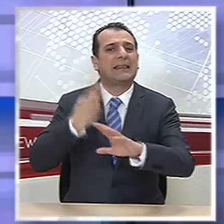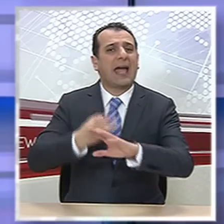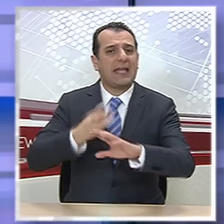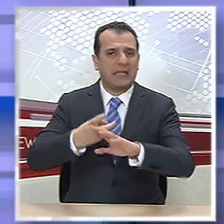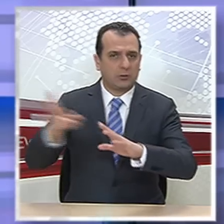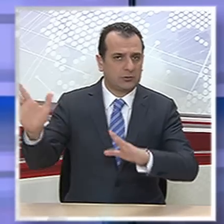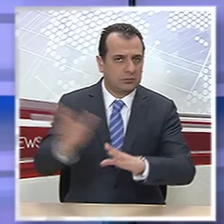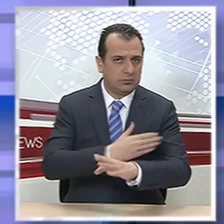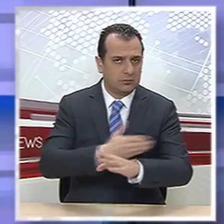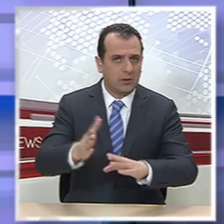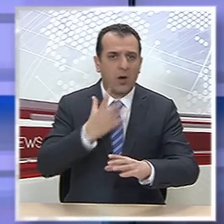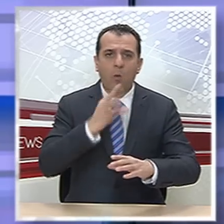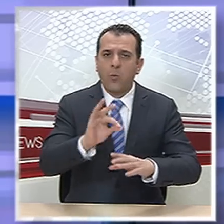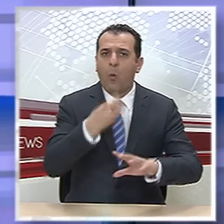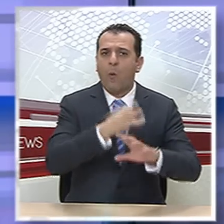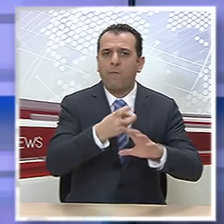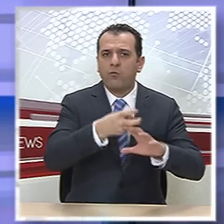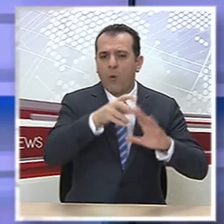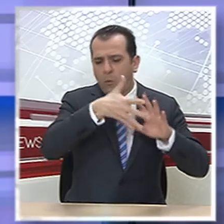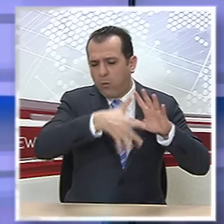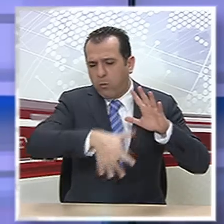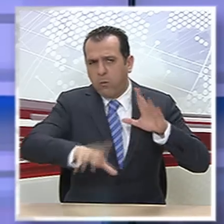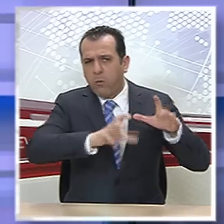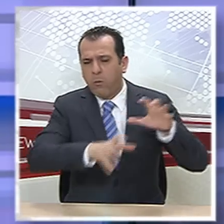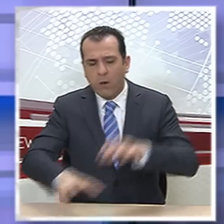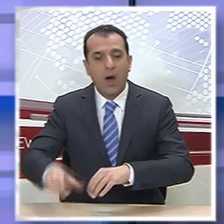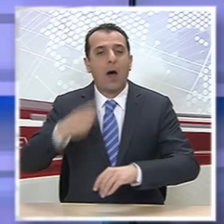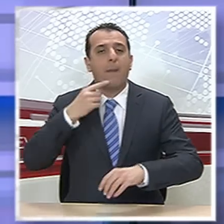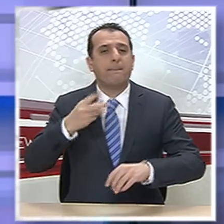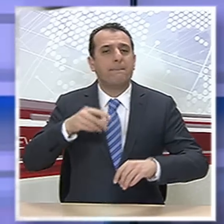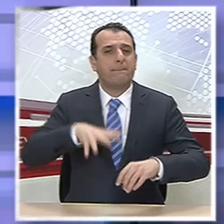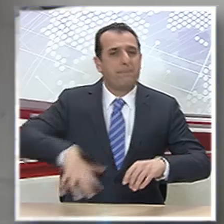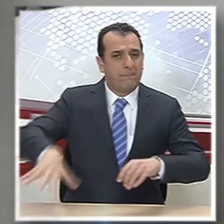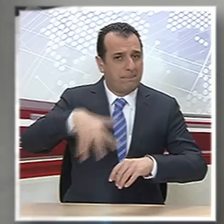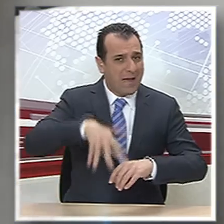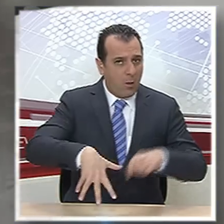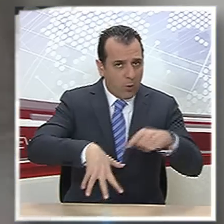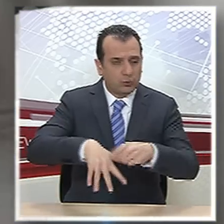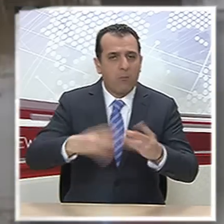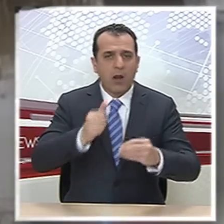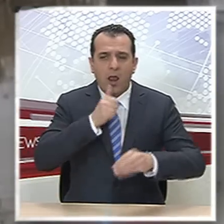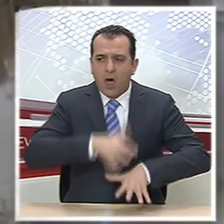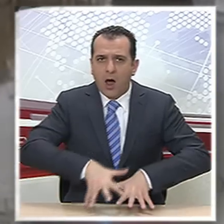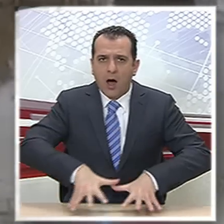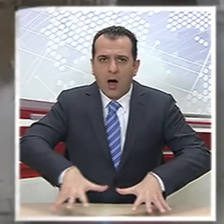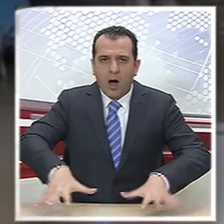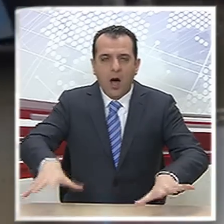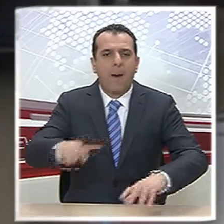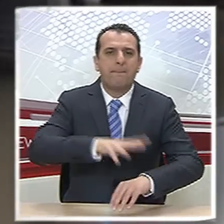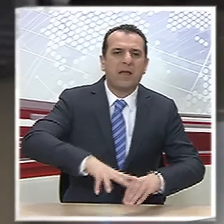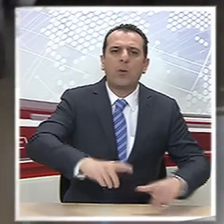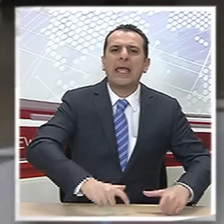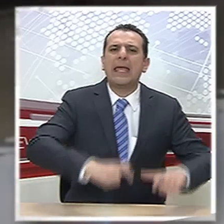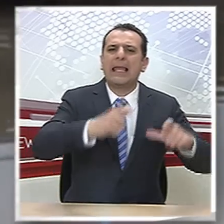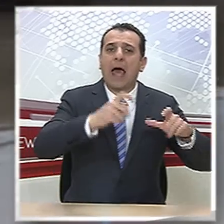που άφησαν πίσω τους οι κατολιστήσεις, ενώ μεγάλες εκτάσεις στην Πελοπόννησο παραμένουν ακόμα πλημμυρισμένες. Στον νομό Ηλίας, όπου 12 χωριά